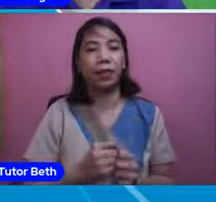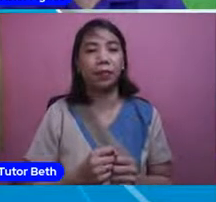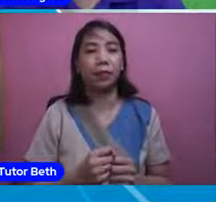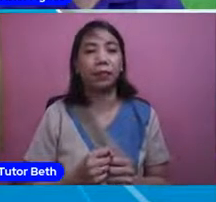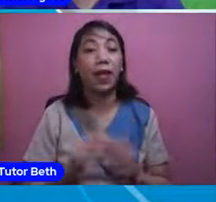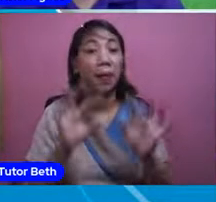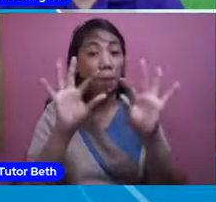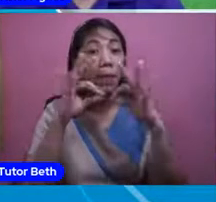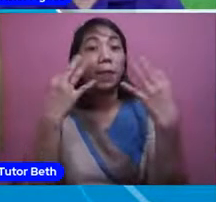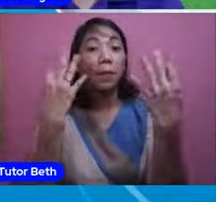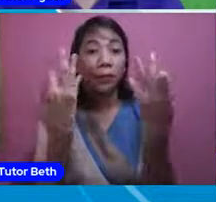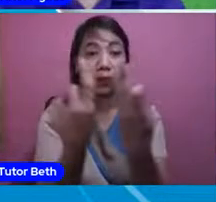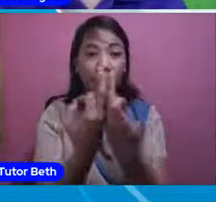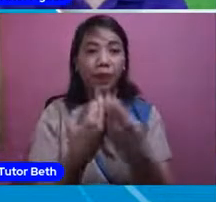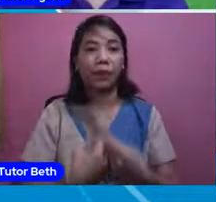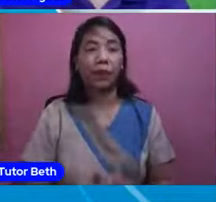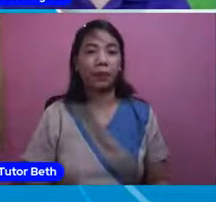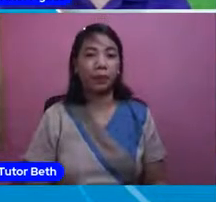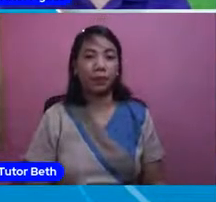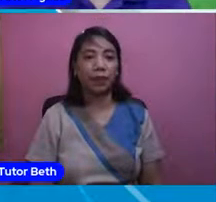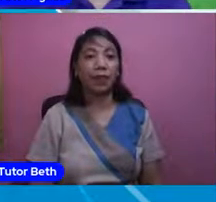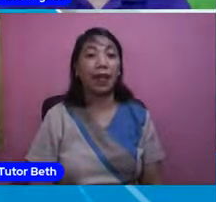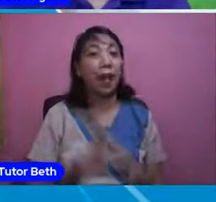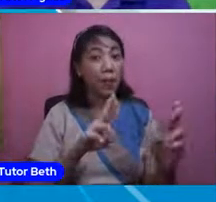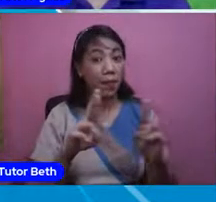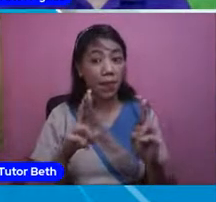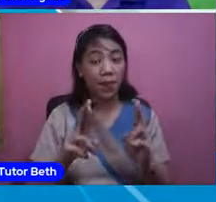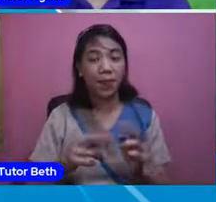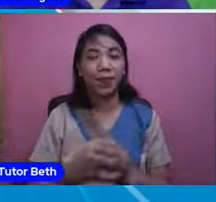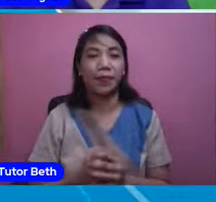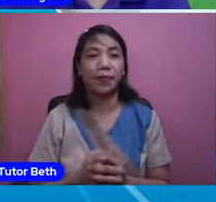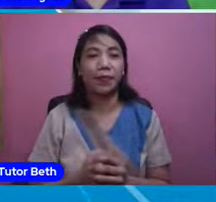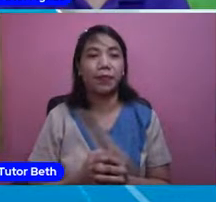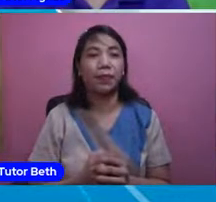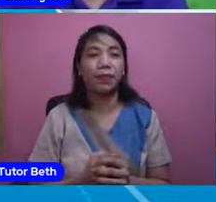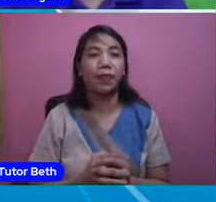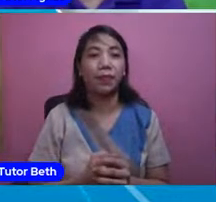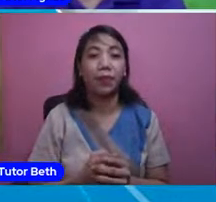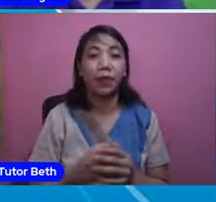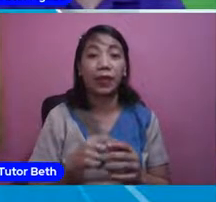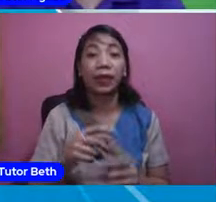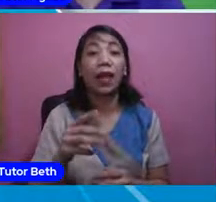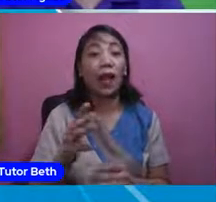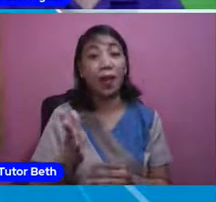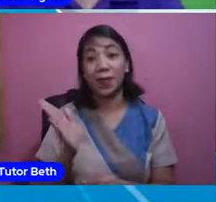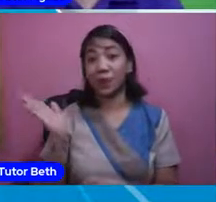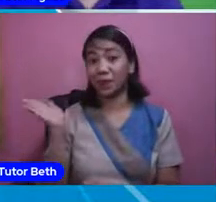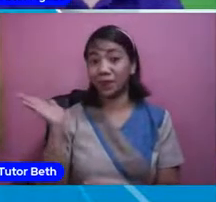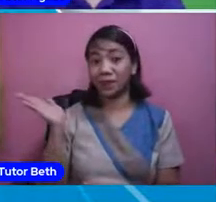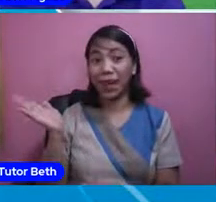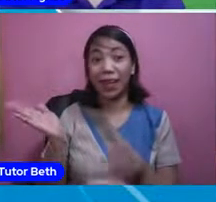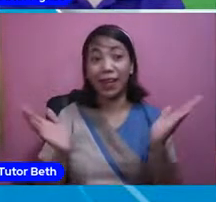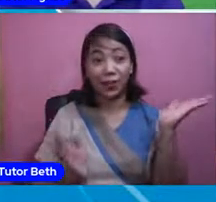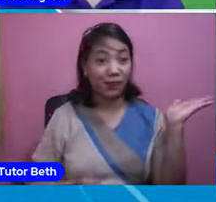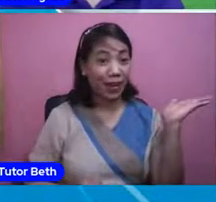handa na ba kayo? Okay, sige. Sabi dito, ito ang aking pamilya.